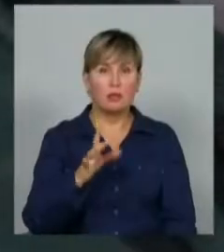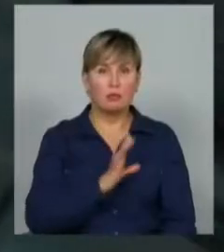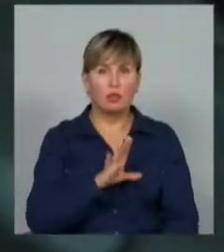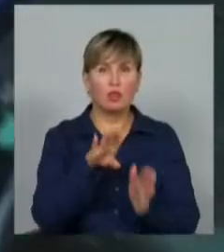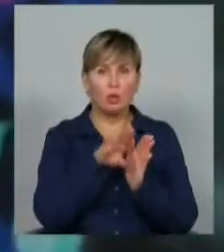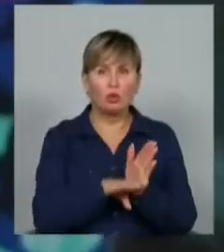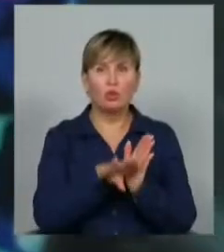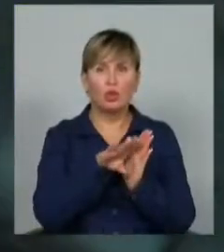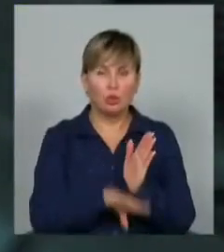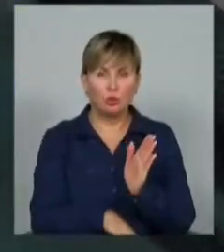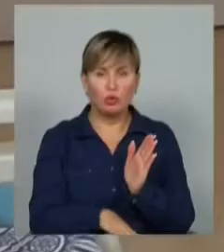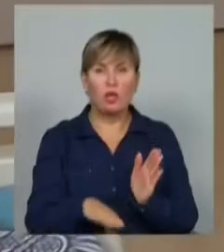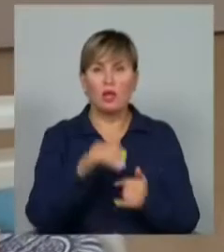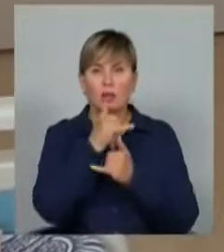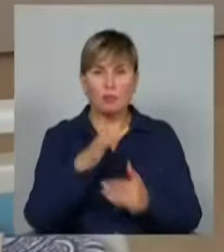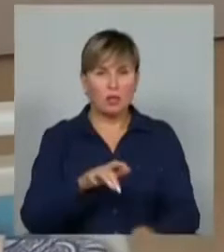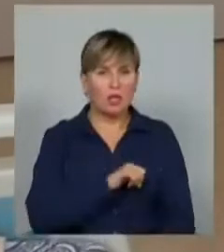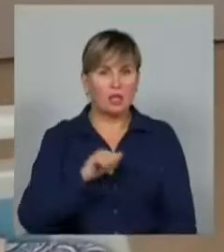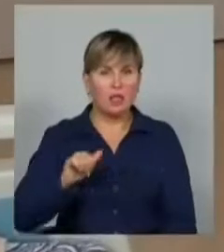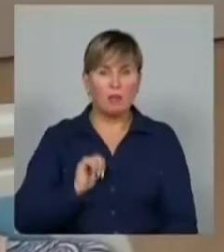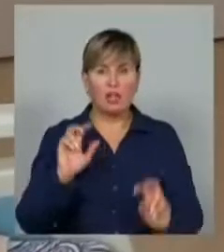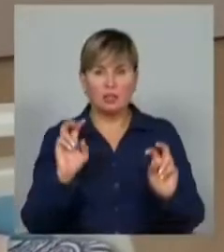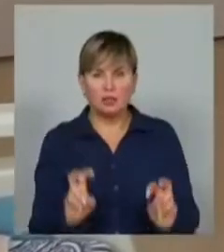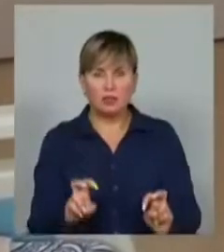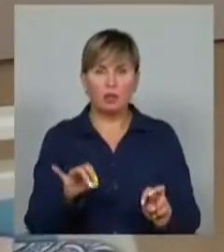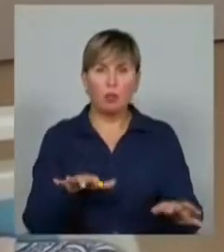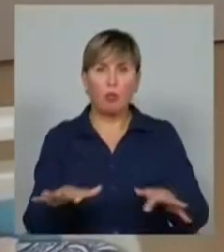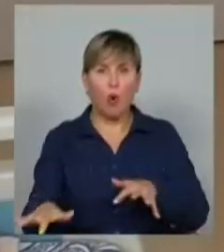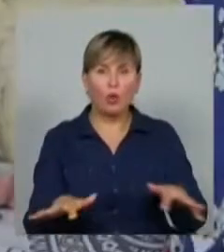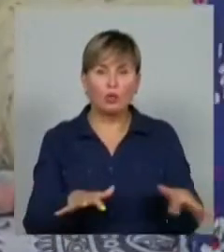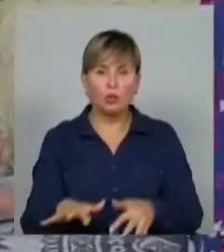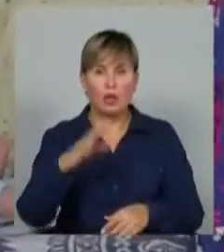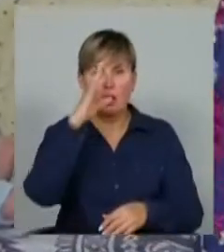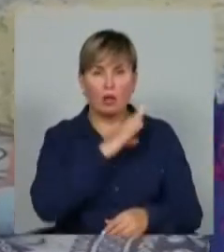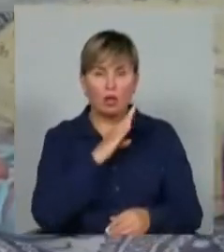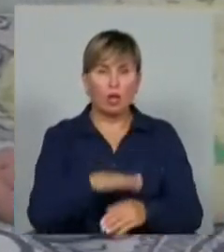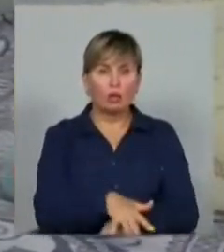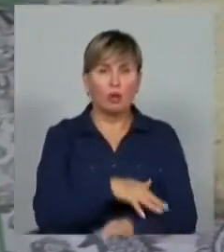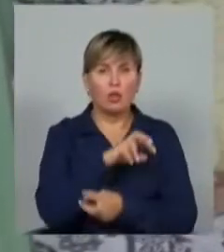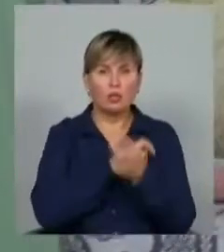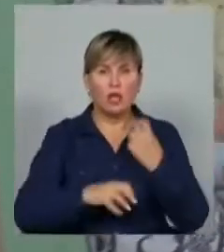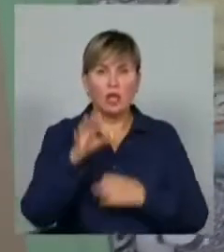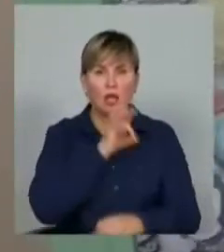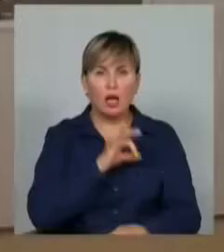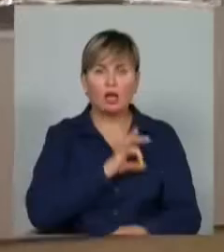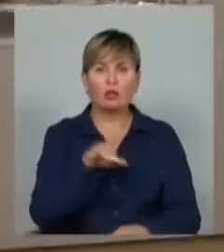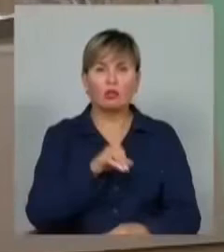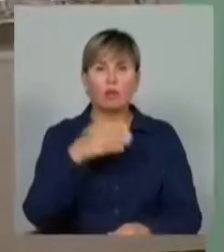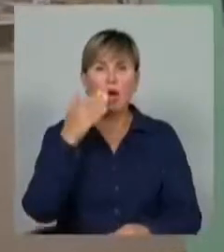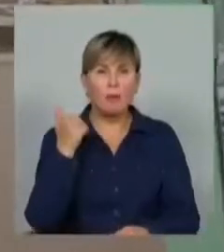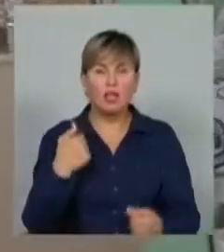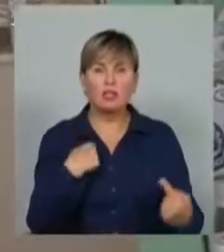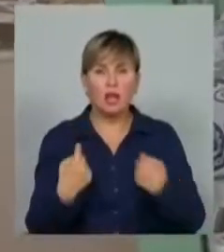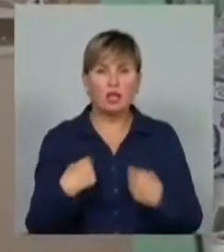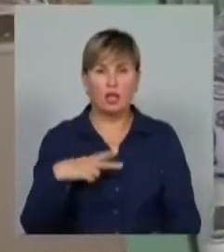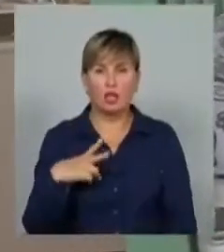все хуже и хуже. Она не могла самостоятельно сидеть и ползать. Родители долгое время искали лекарства, чтобы хоть как-то облегчить